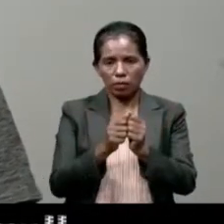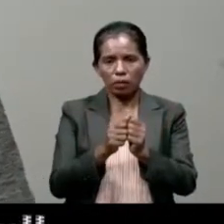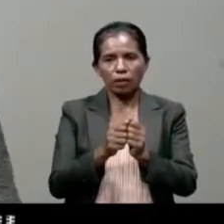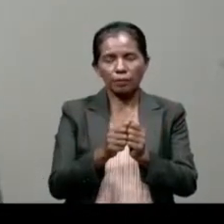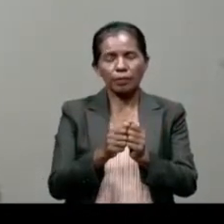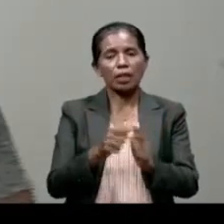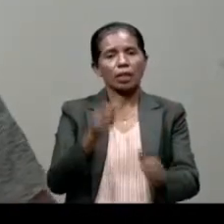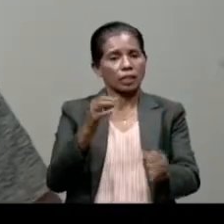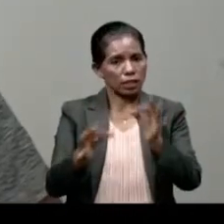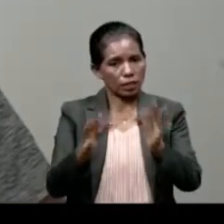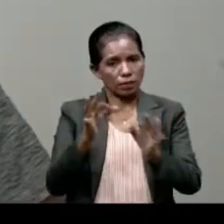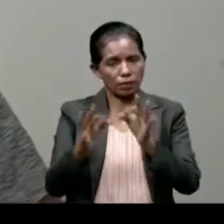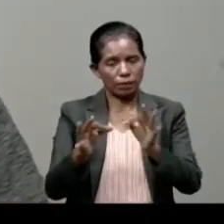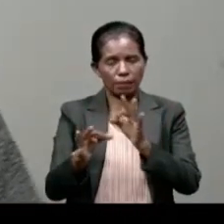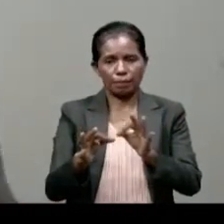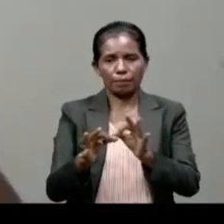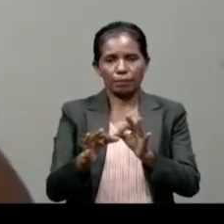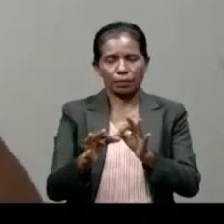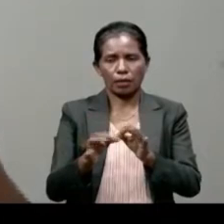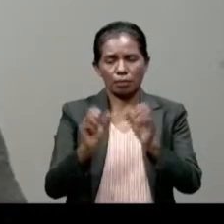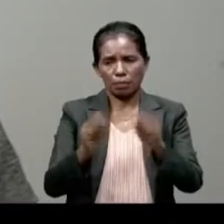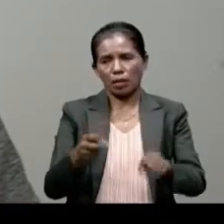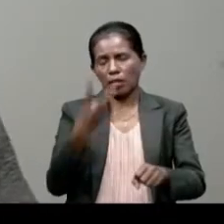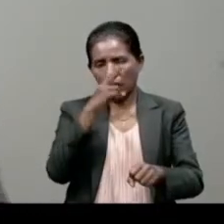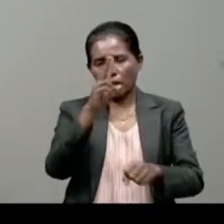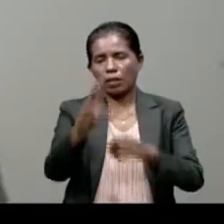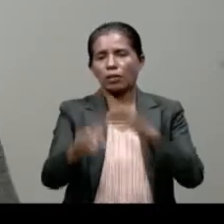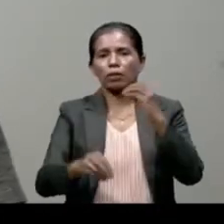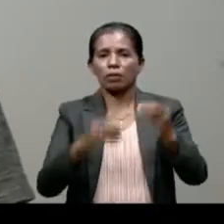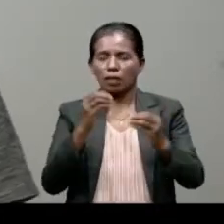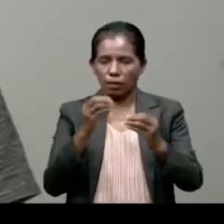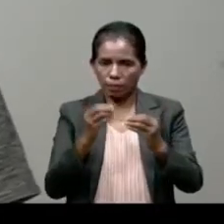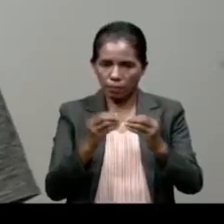e karek bele haremos kuno ba